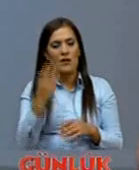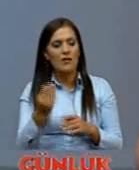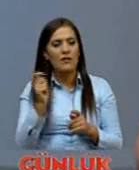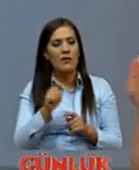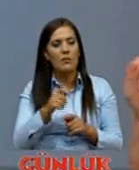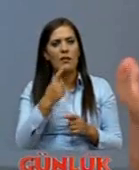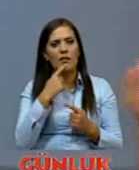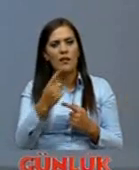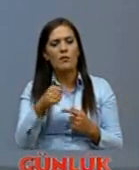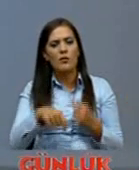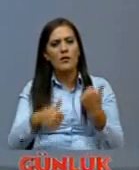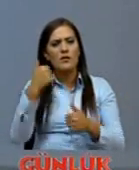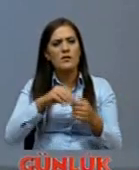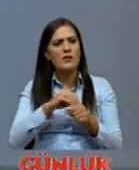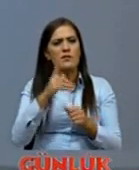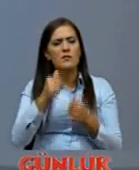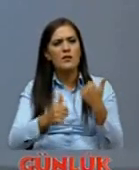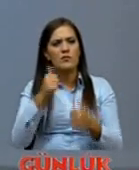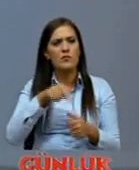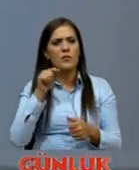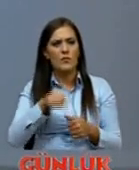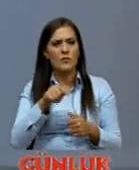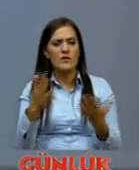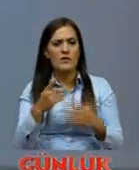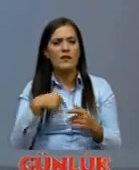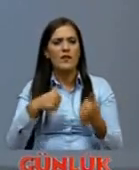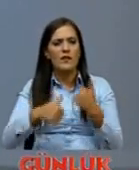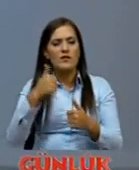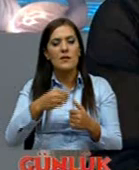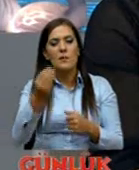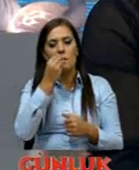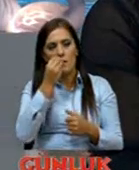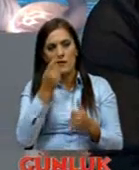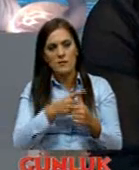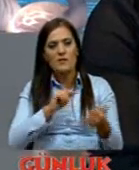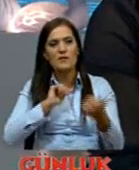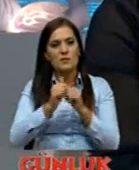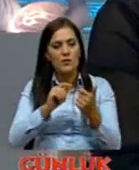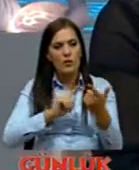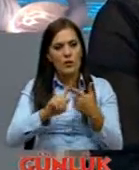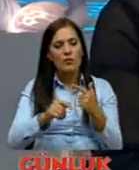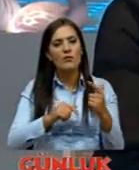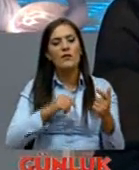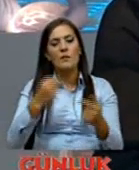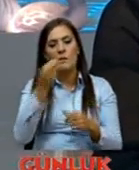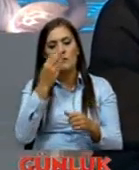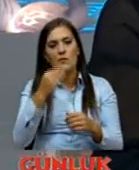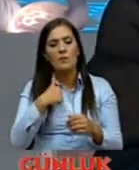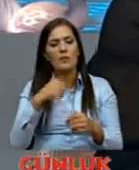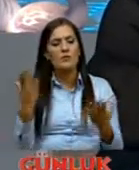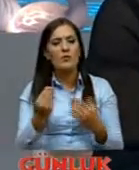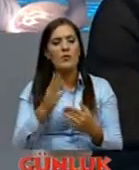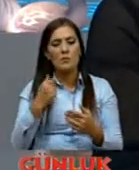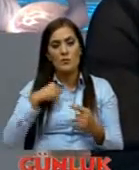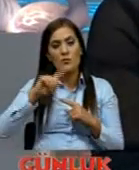demek? Yani bu yarışma nasıl bir yarışmadır? Bu şekilde yaşıyorlar aslında. Yani beslenmeleri, egzersizleri. Zaten beslenme olarak bizden çok